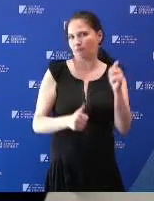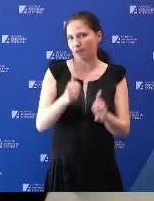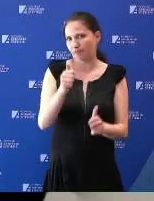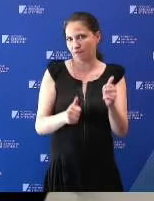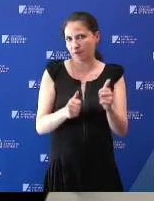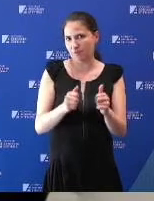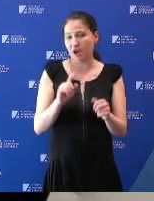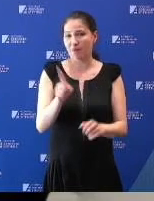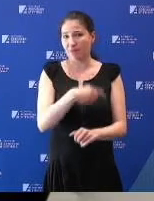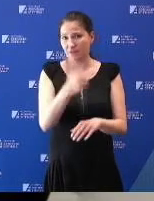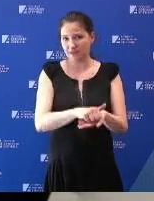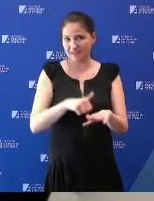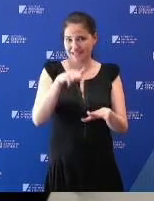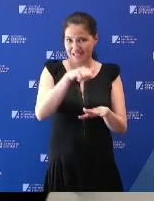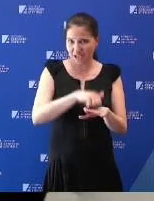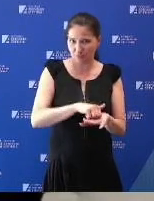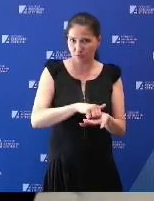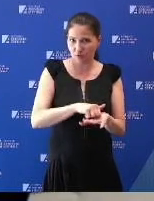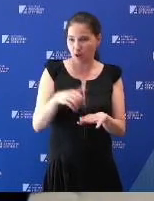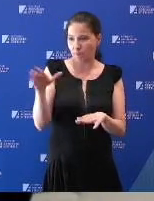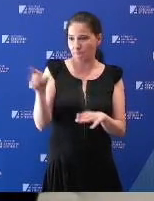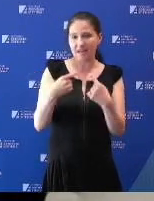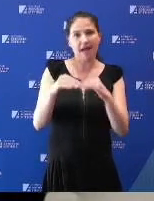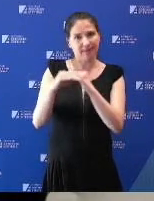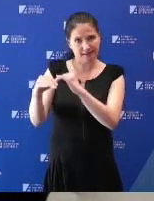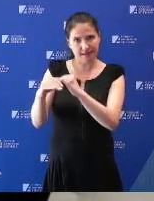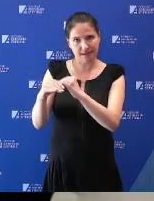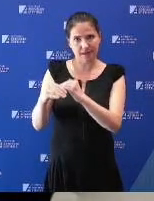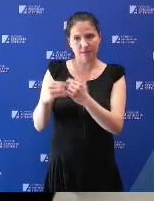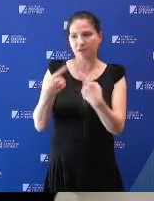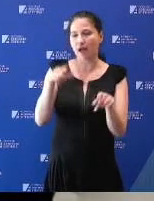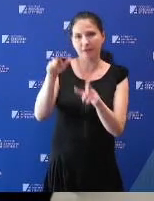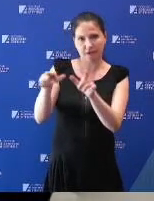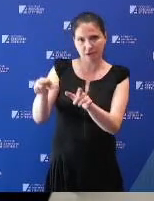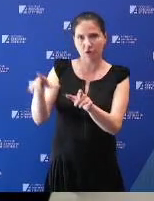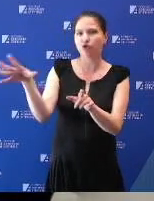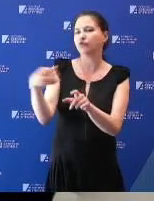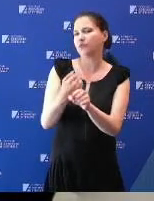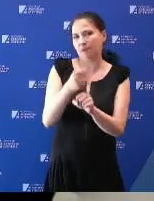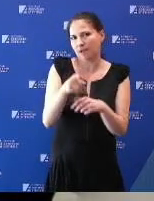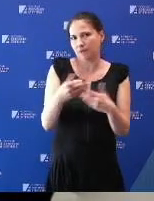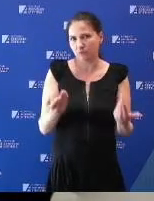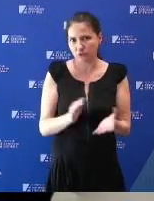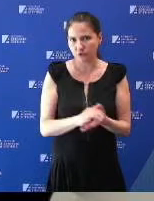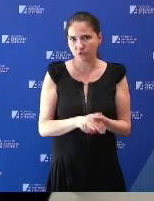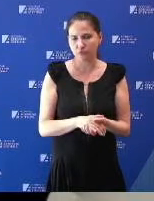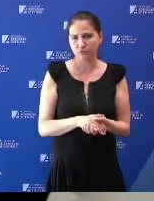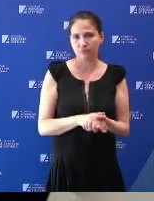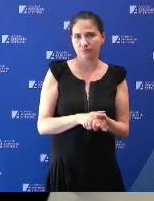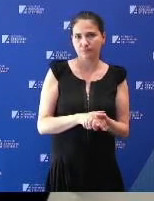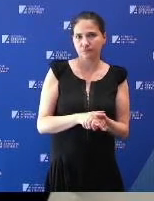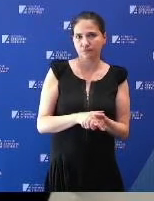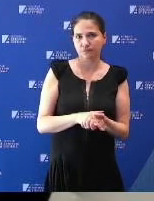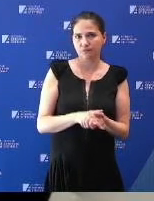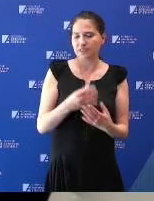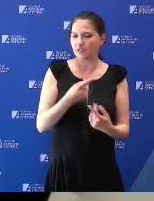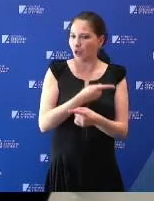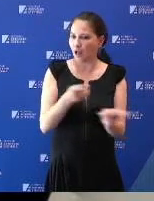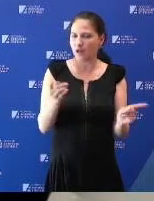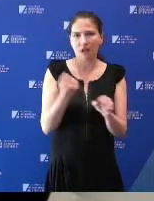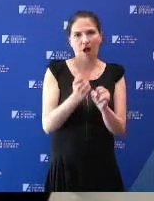als Singapur mit anderen Ländern und Menschen aus anderen Ländern zusammenzuarbeiten, auf allen Gebieten. Und